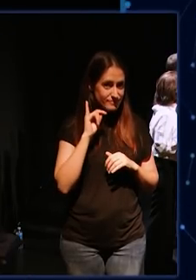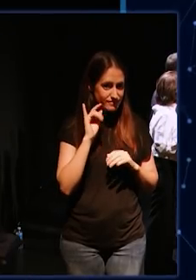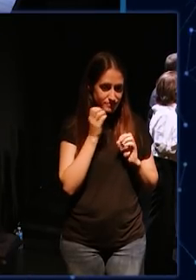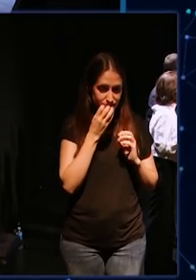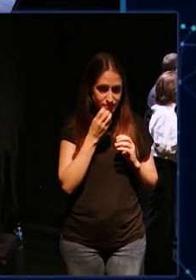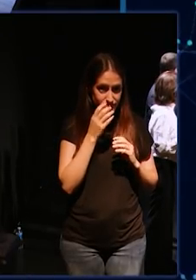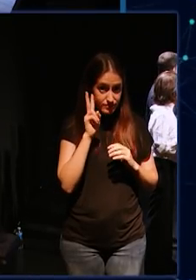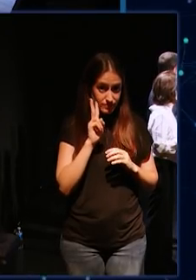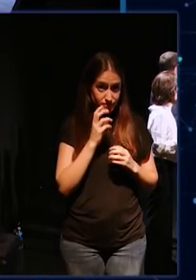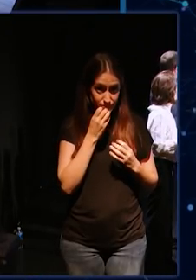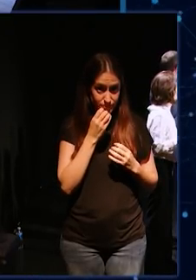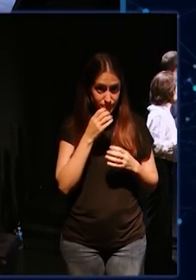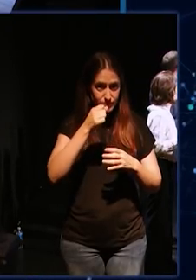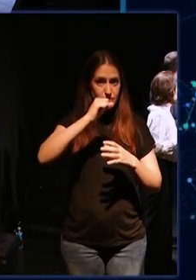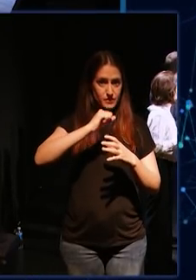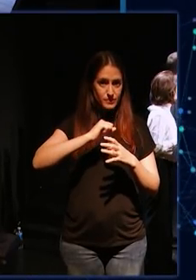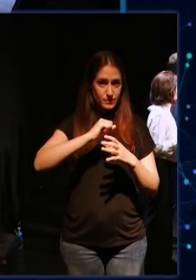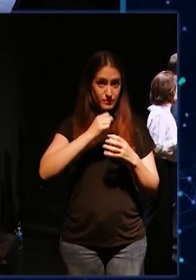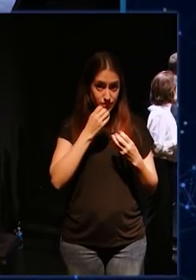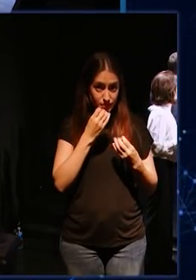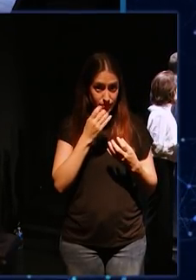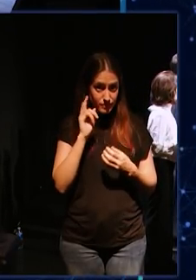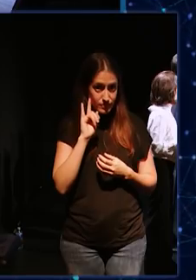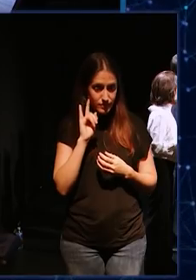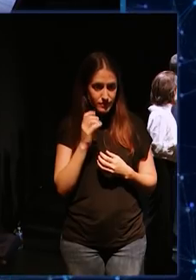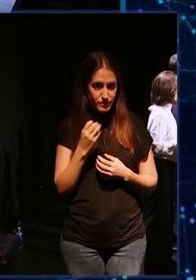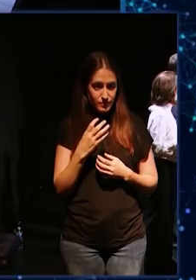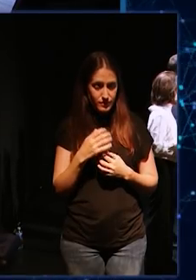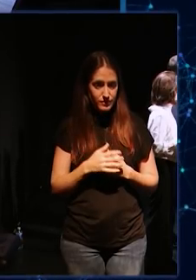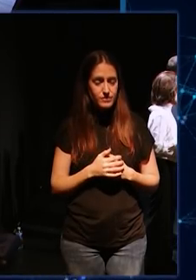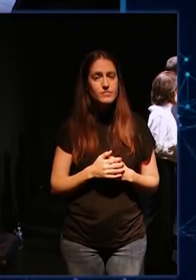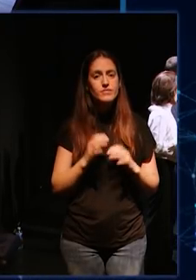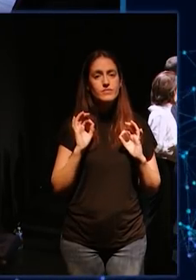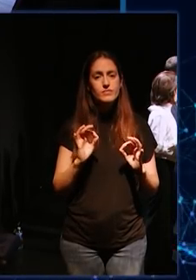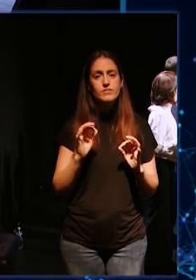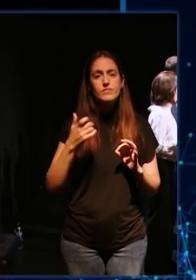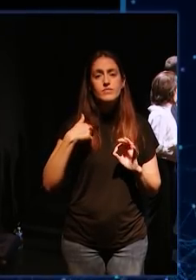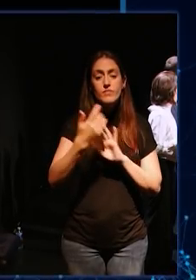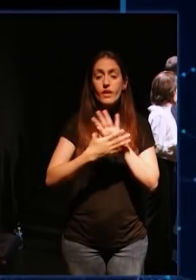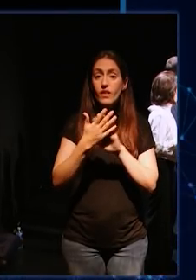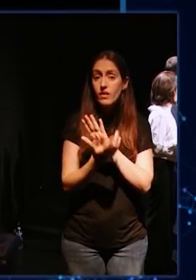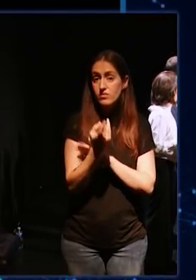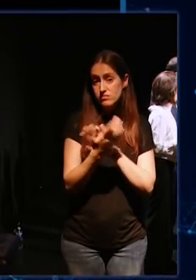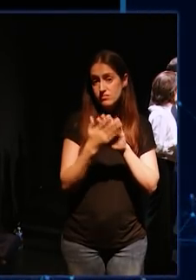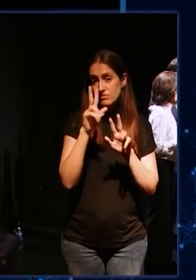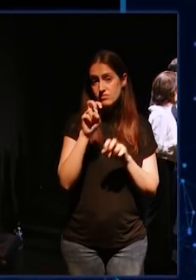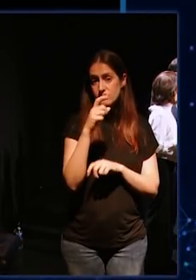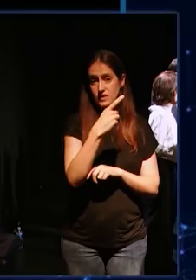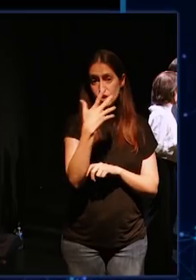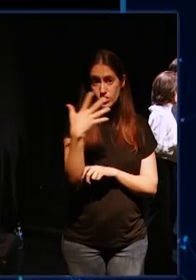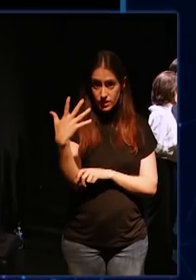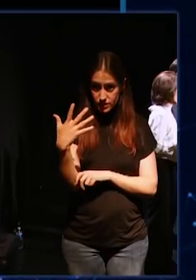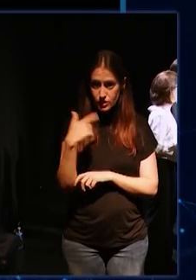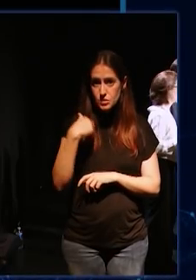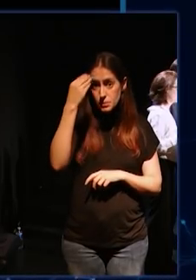Sí, ara. Més avall, baixa el micro, no cal que t'hi costis. Aquí? Sí. Respecte al que ha sortit ara del 155, jo crec que la gent avui també